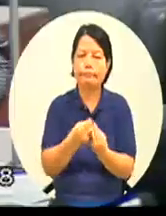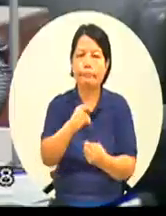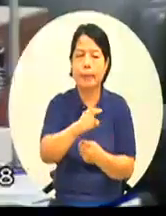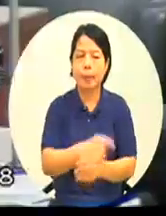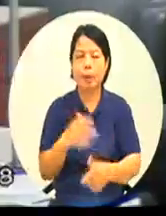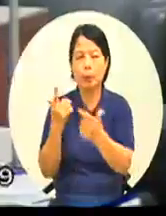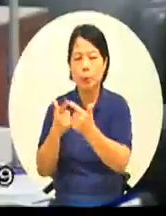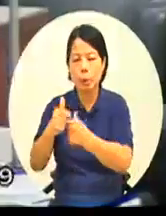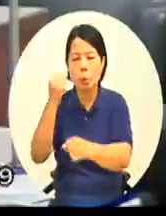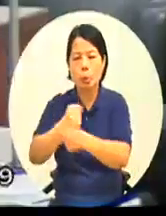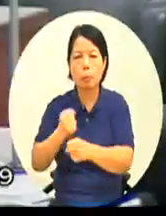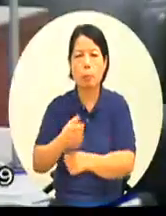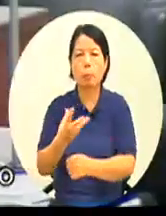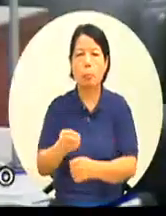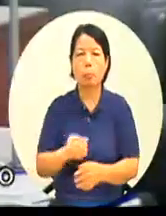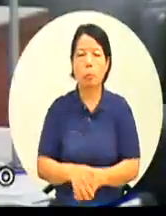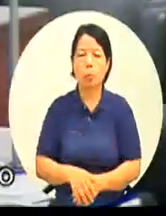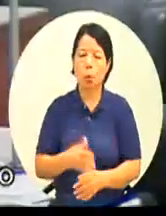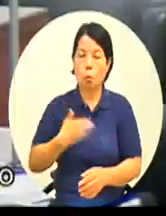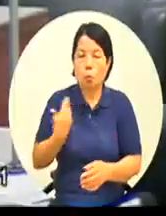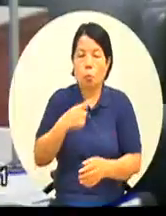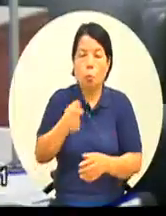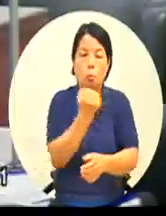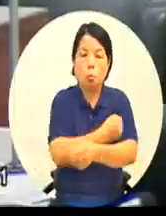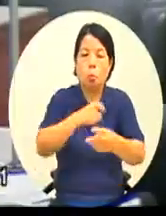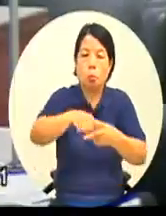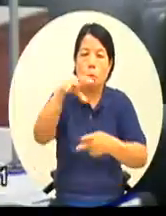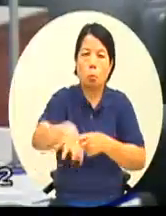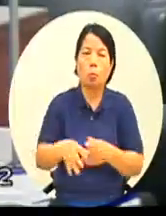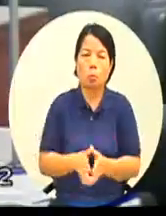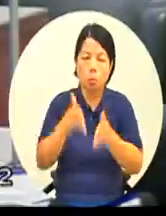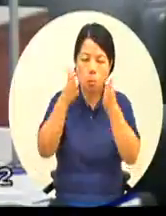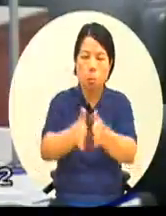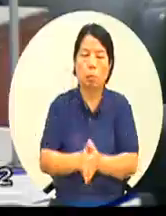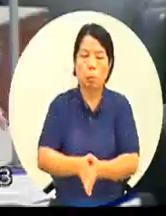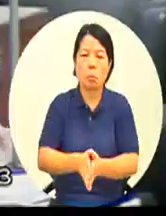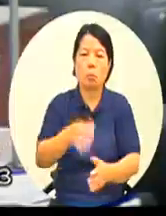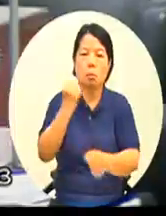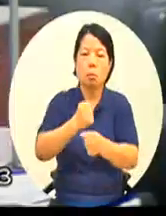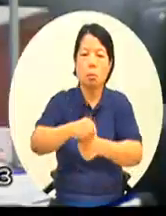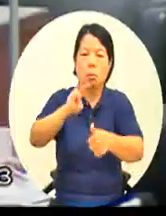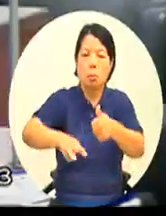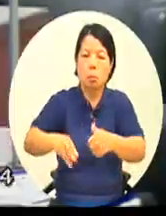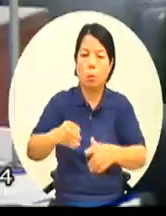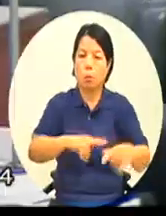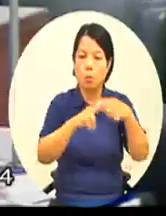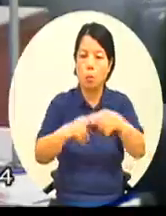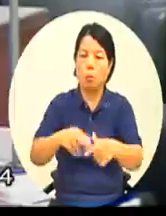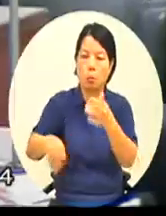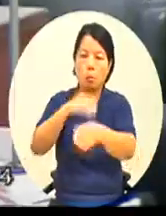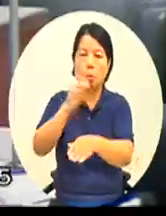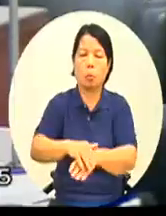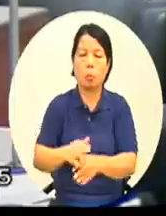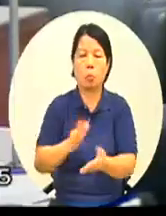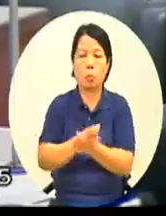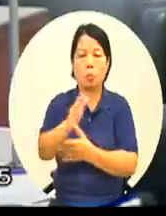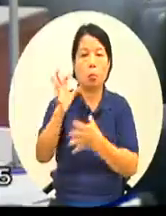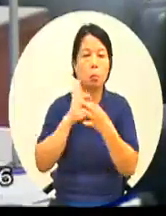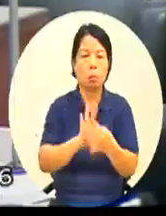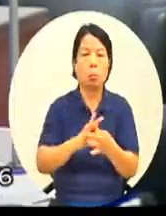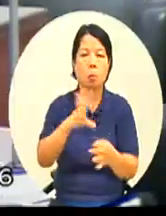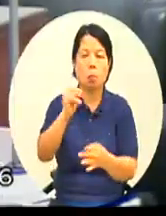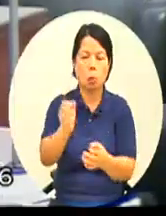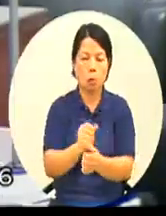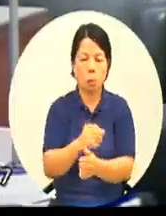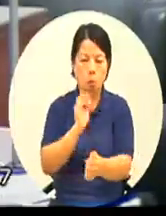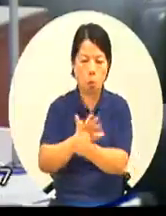个工作。那我不太知道我们劳工局针对职业训练他媒合成功的后续怎么处理。好，有没有在关